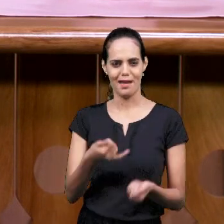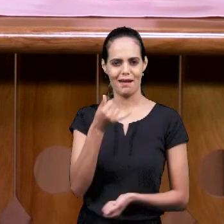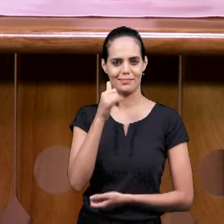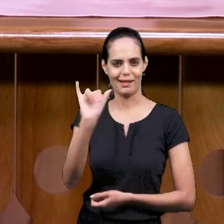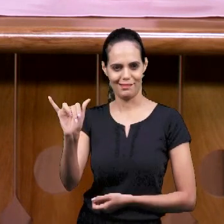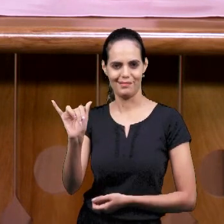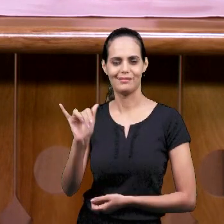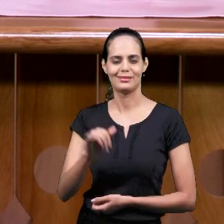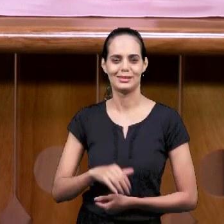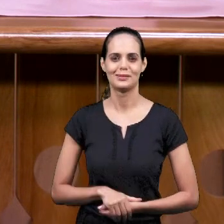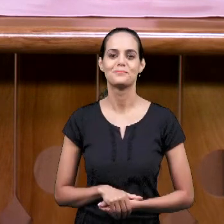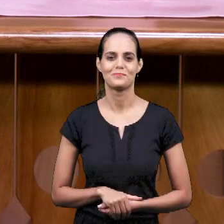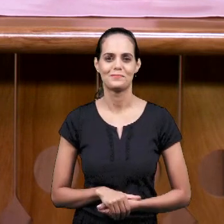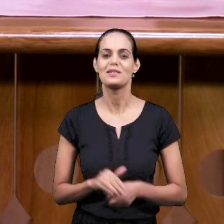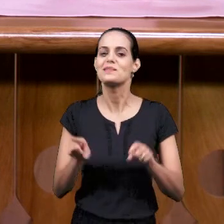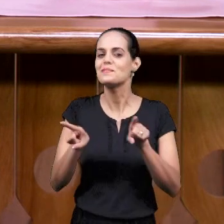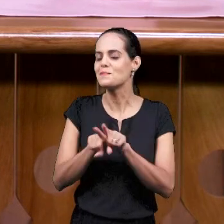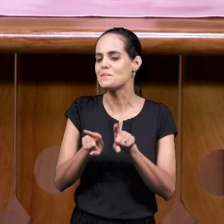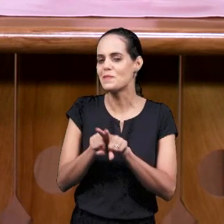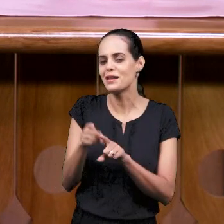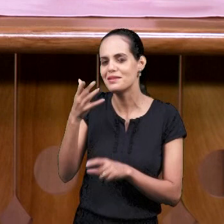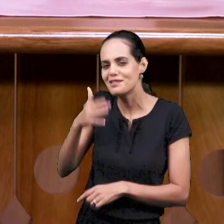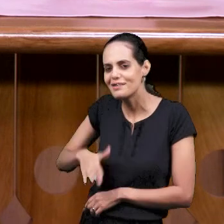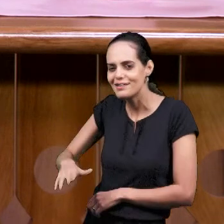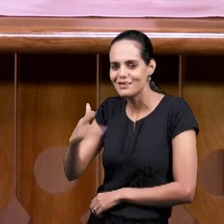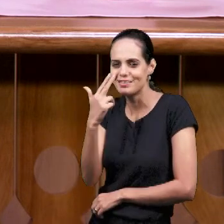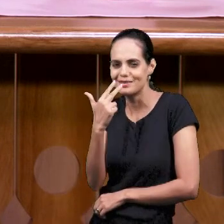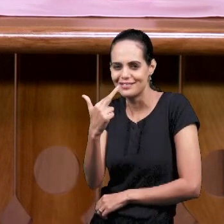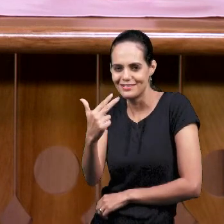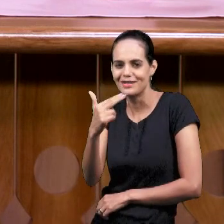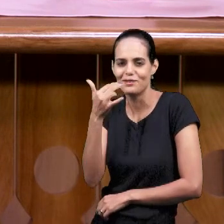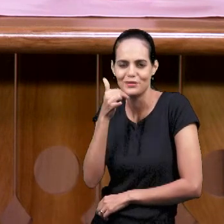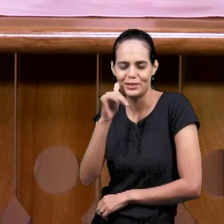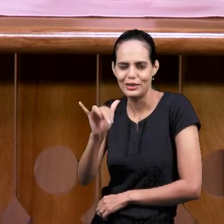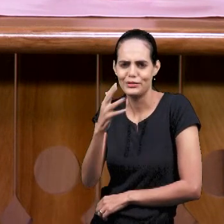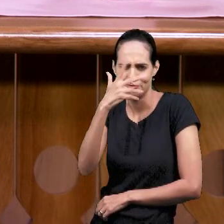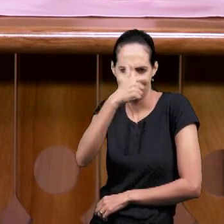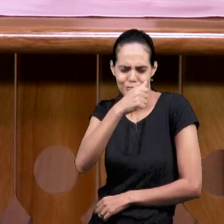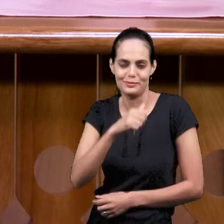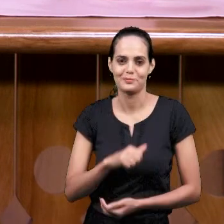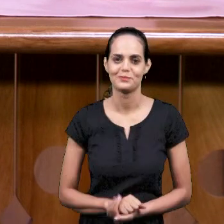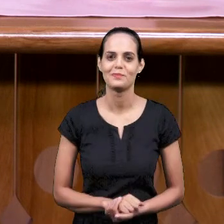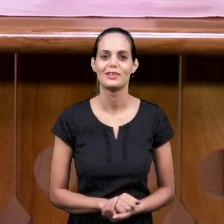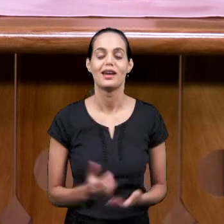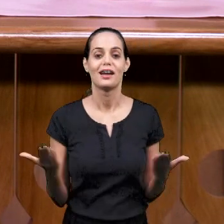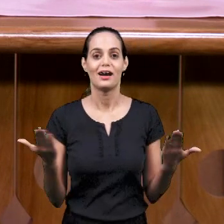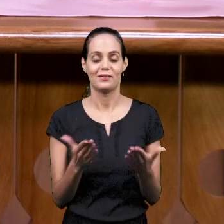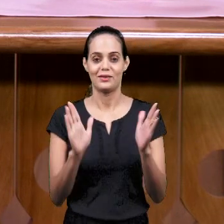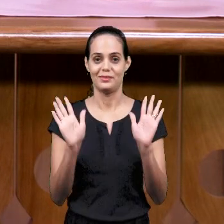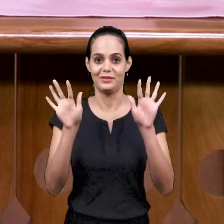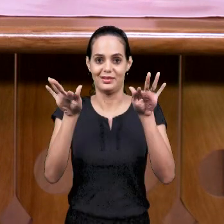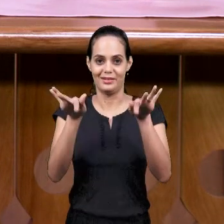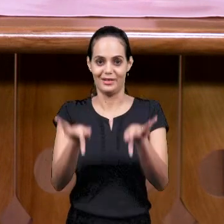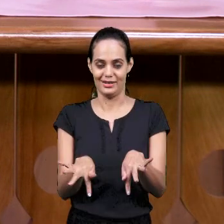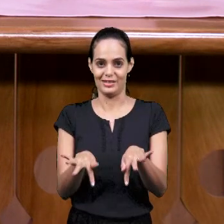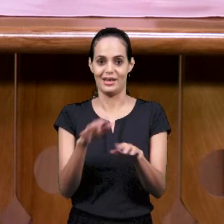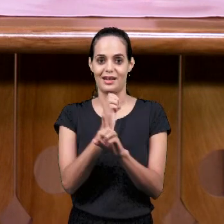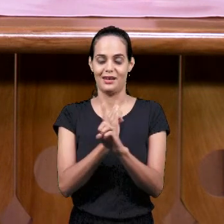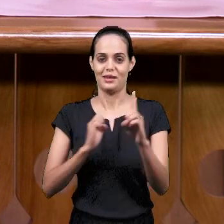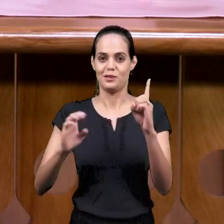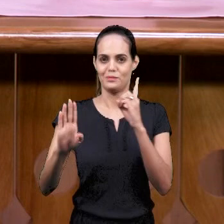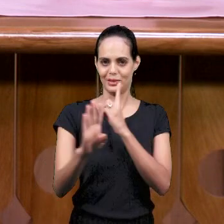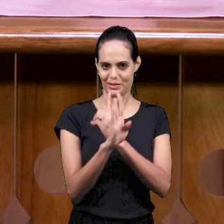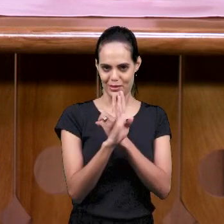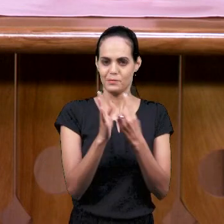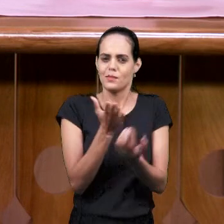belle langue, c'est la langue italienne, principalement parlée par un enfant. Nous voulons dire qu'on est en train de finir